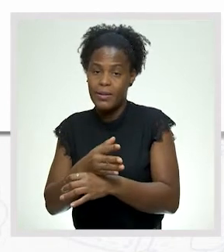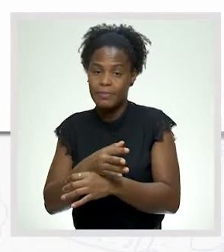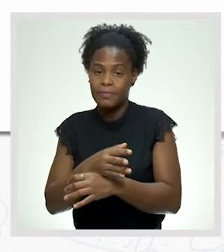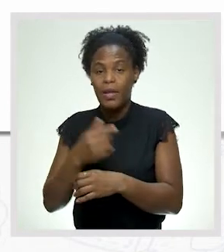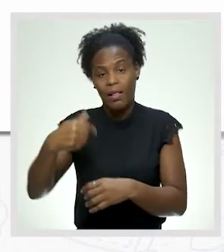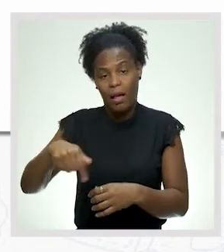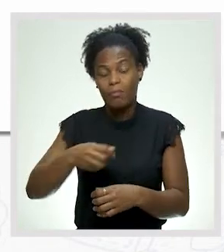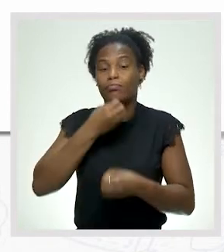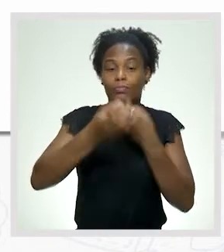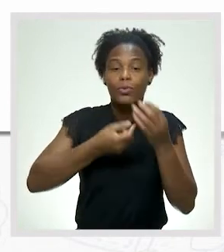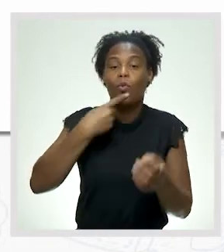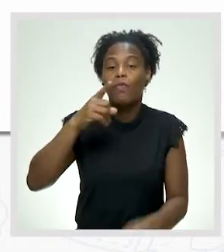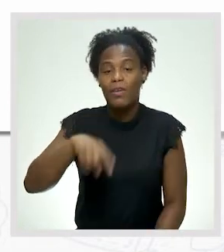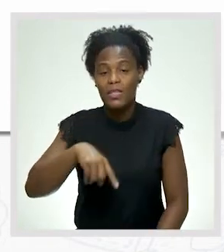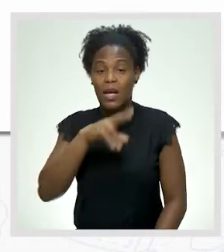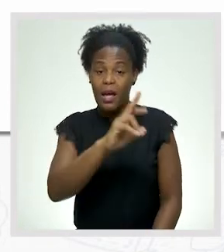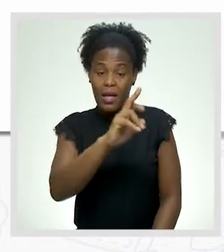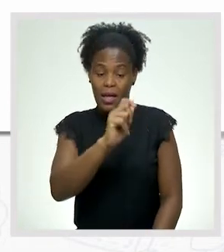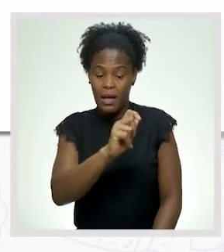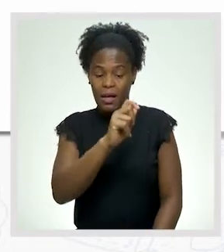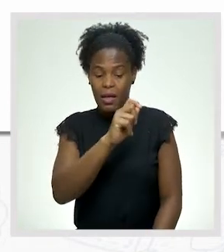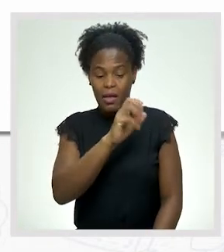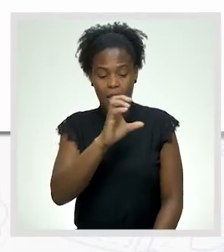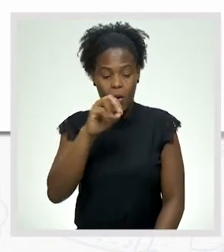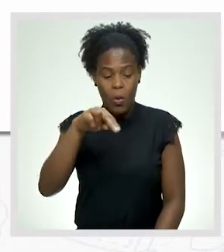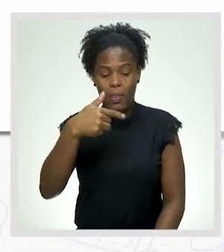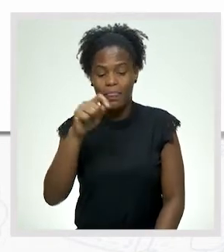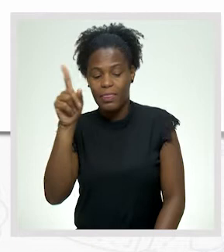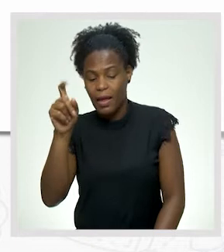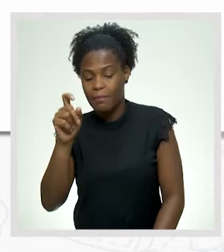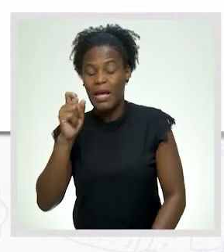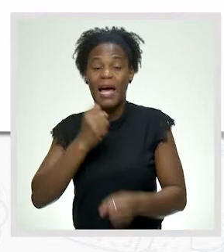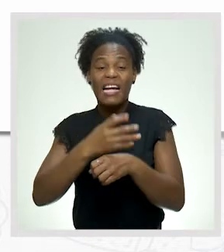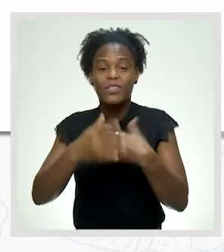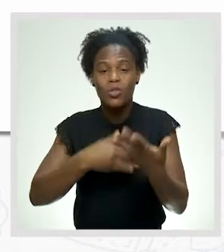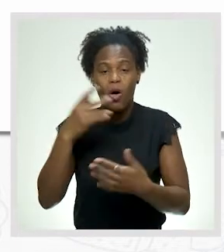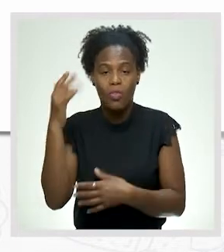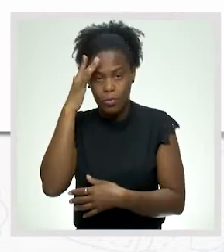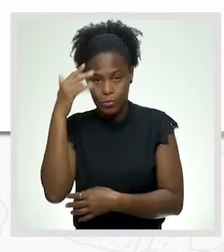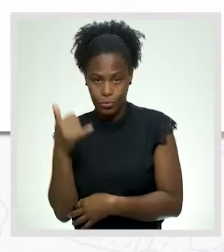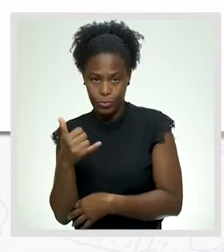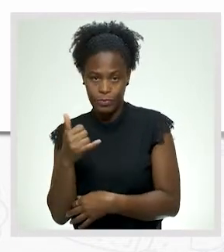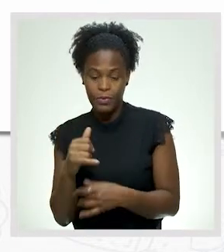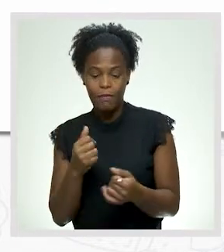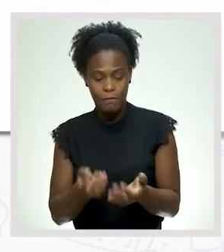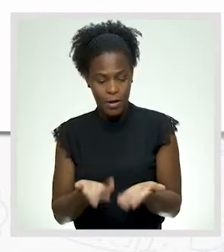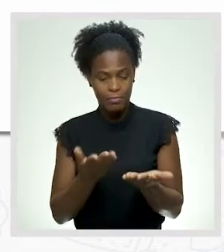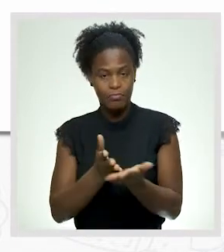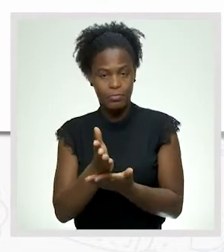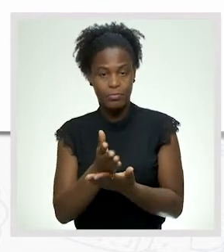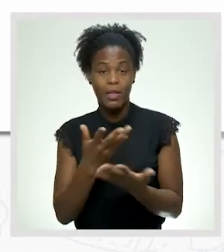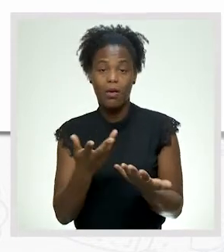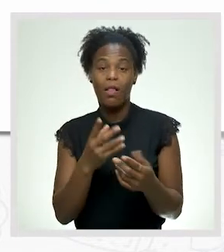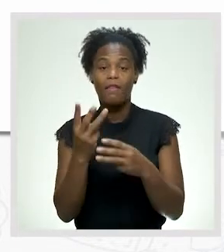avoir raconté, c'est l'action 2. C'est bien? On y va. Maintenant, je vous donne